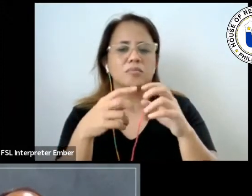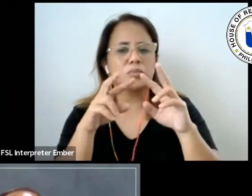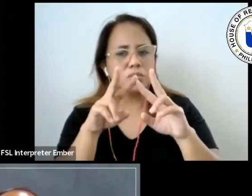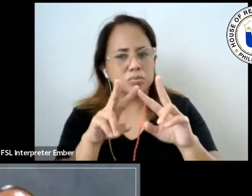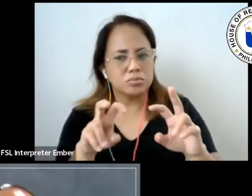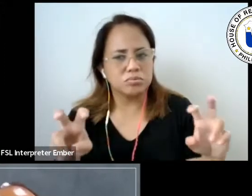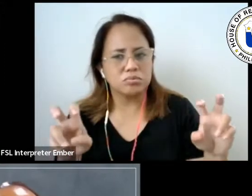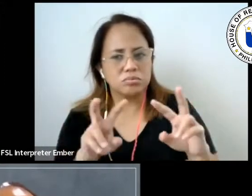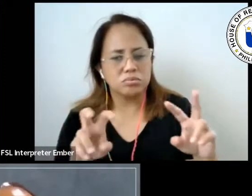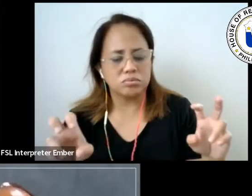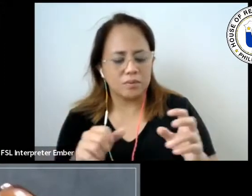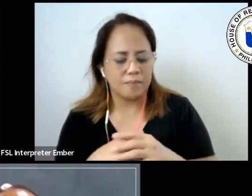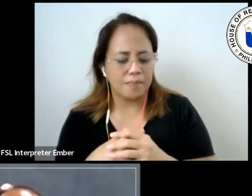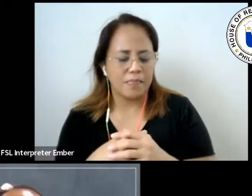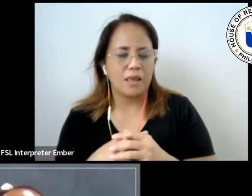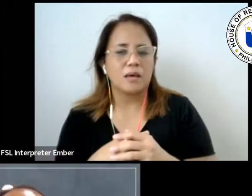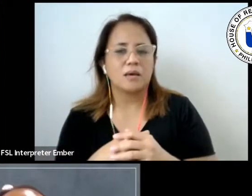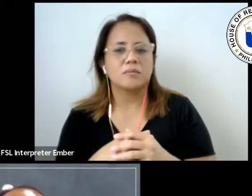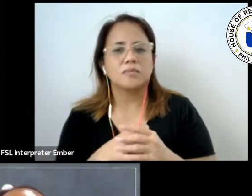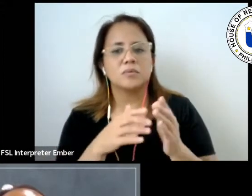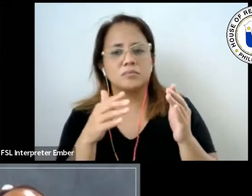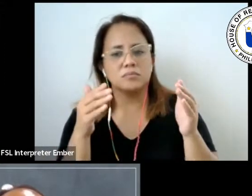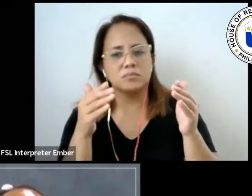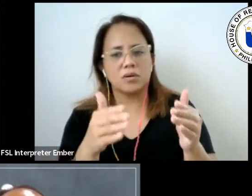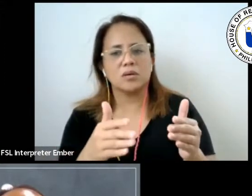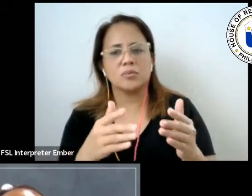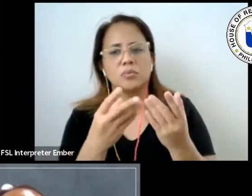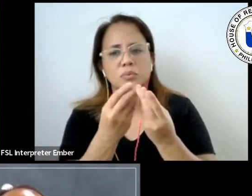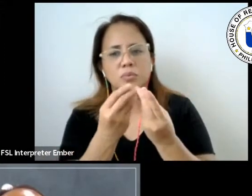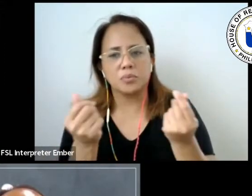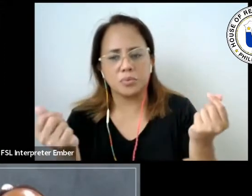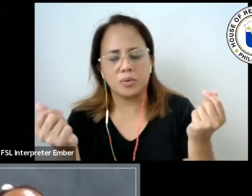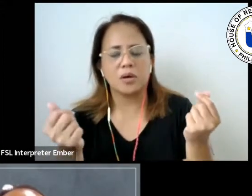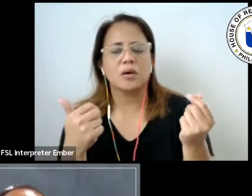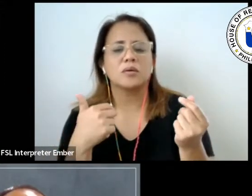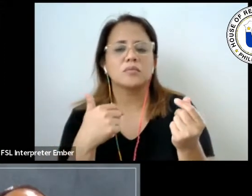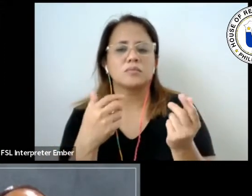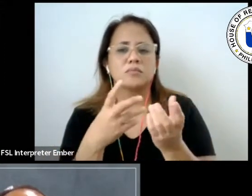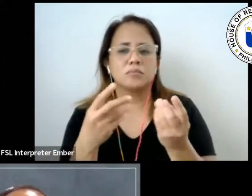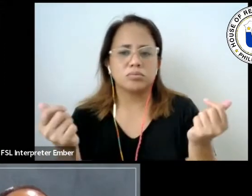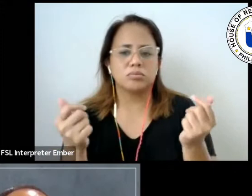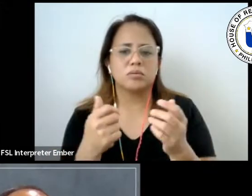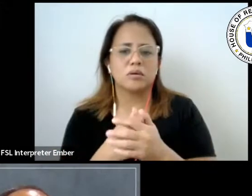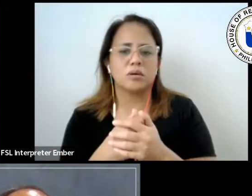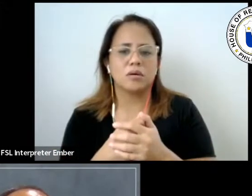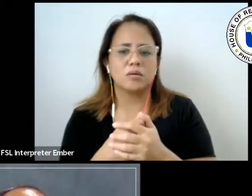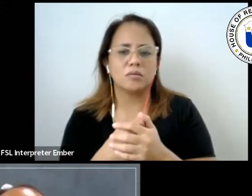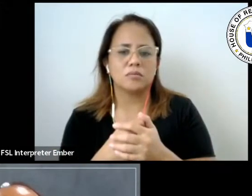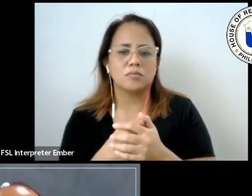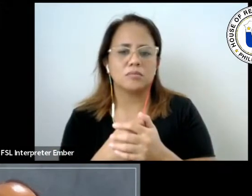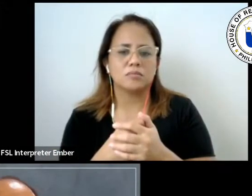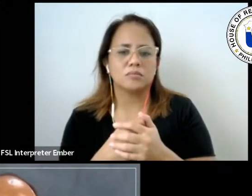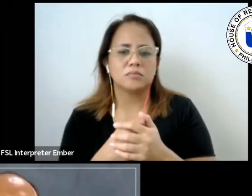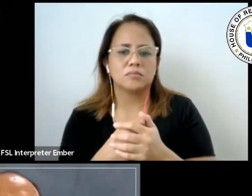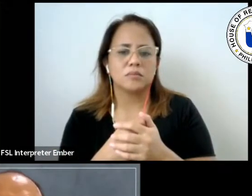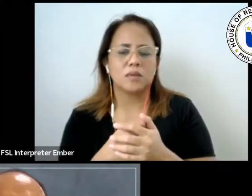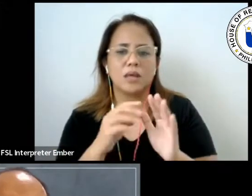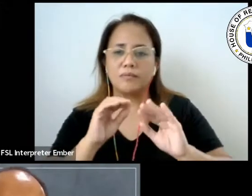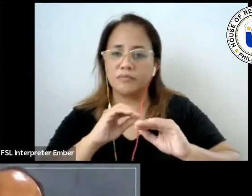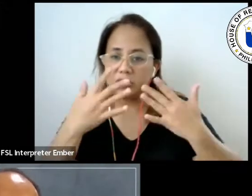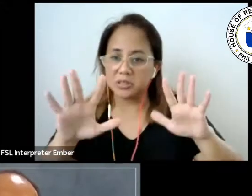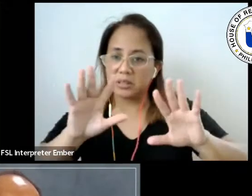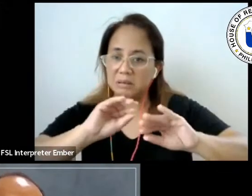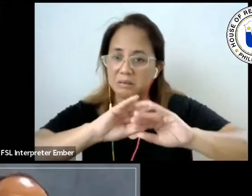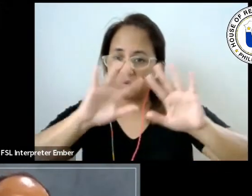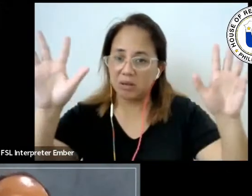pag-aralan itong mga bagay na ito at i-address natin kung kailangan. At pag na-clear na tayo